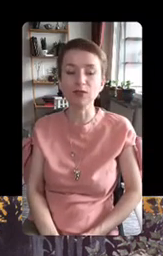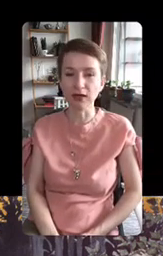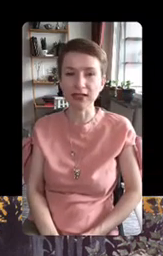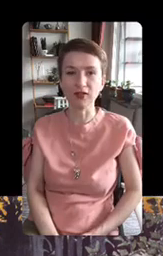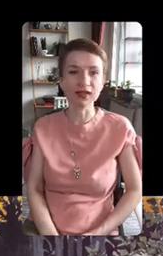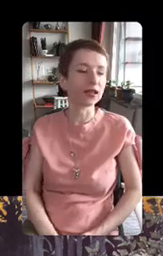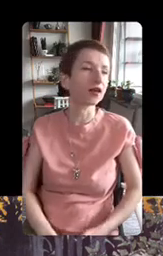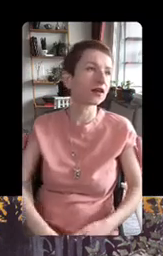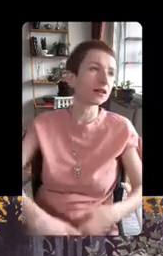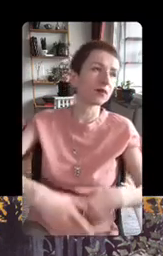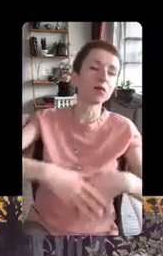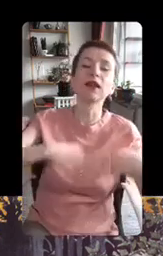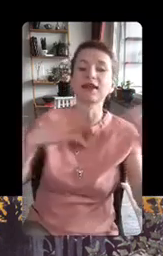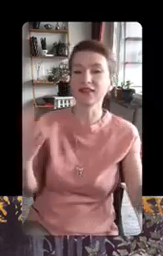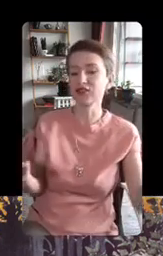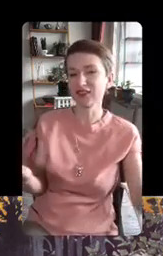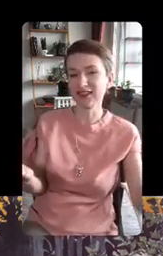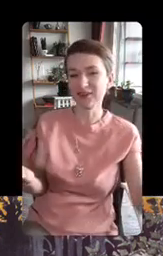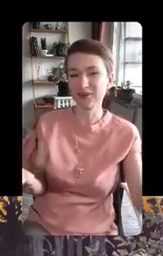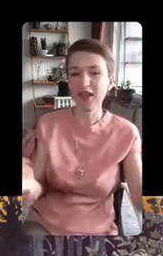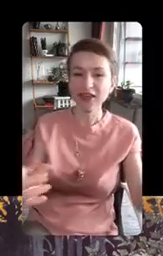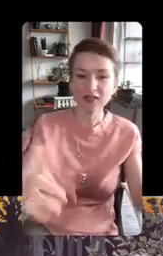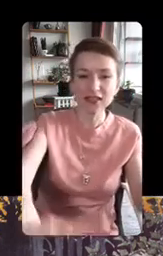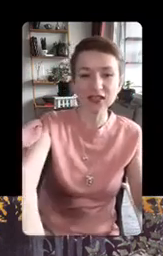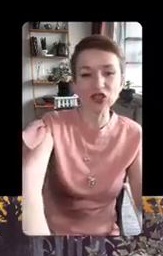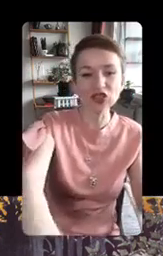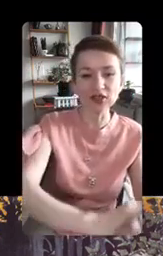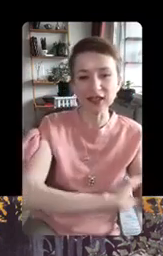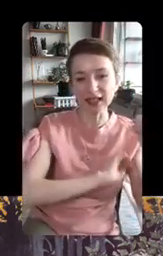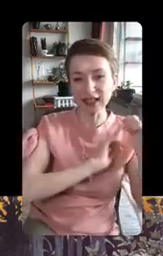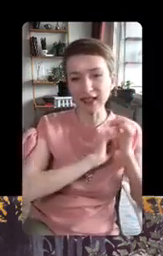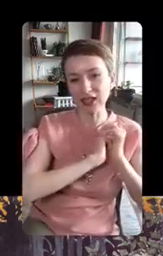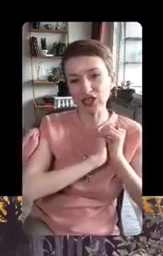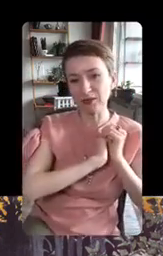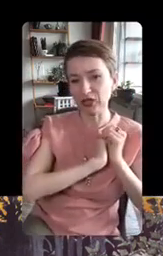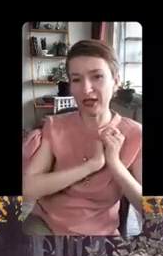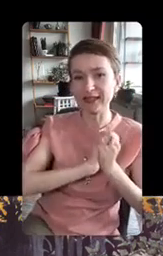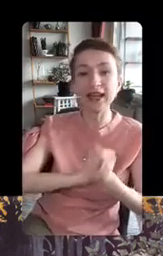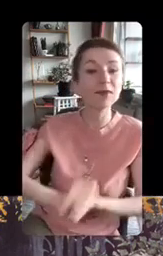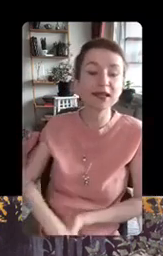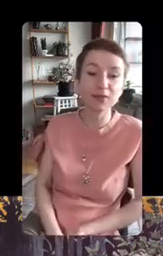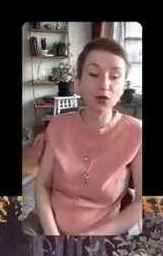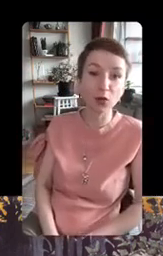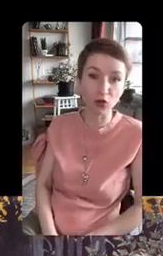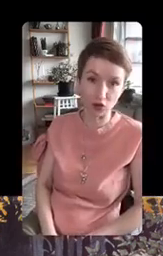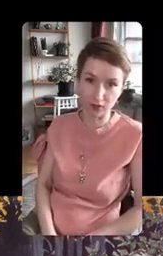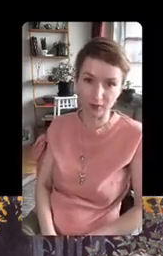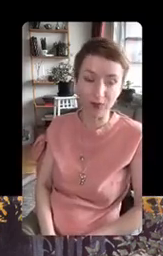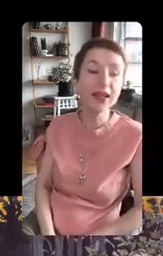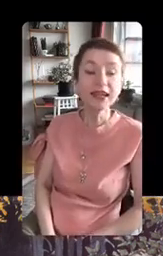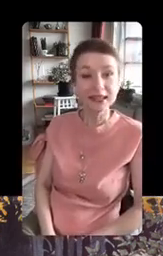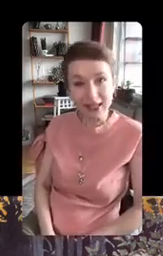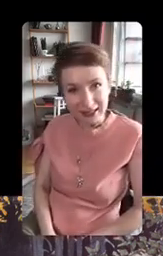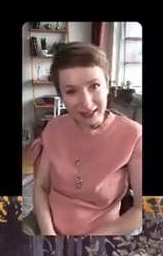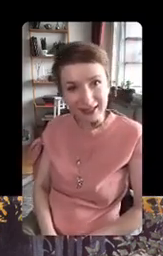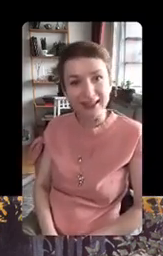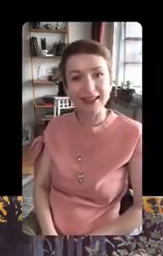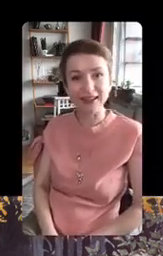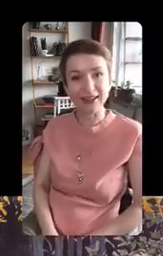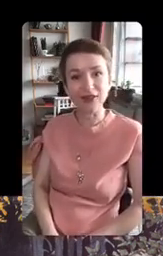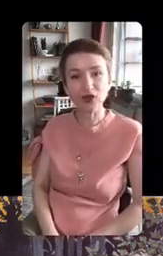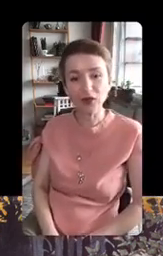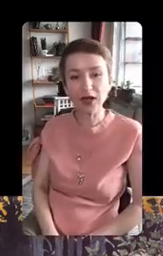которым Эльза Бесков стала популярна в Швеции. И эти детишки в таких ярких шапочках, это как маленькие мухоморчики. Я,